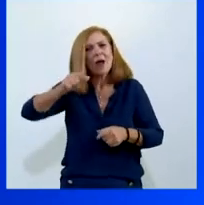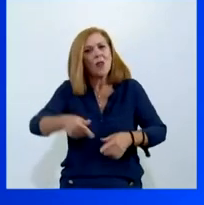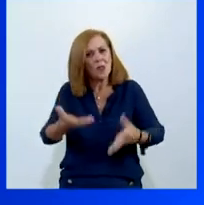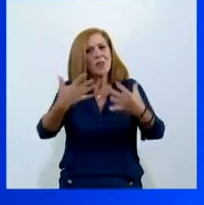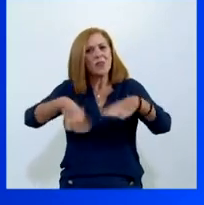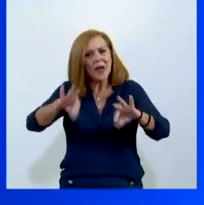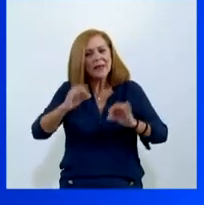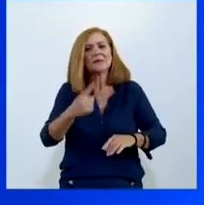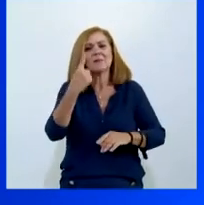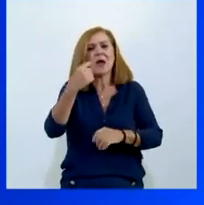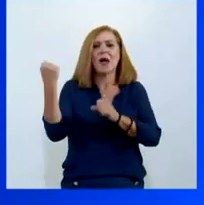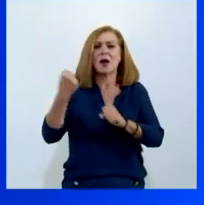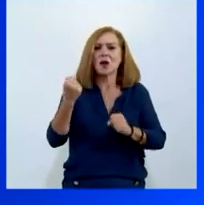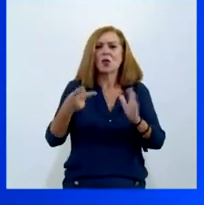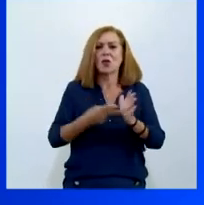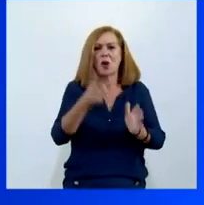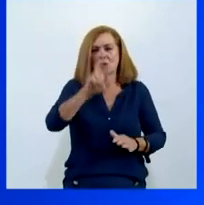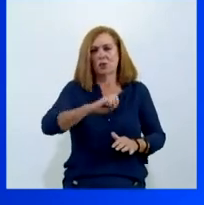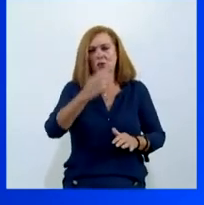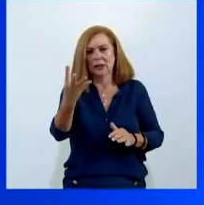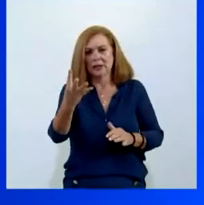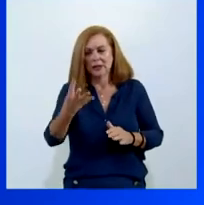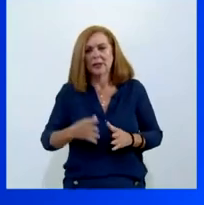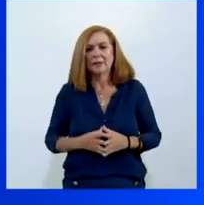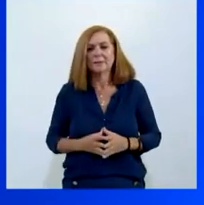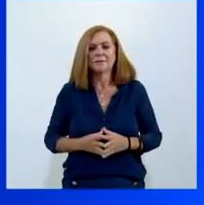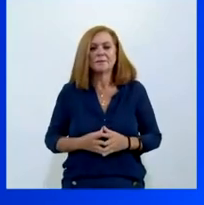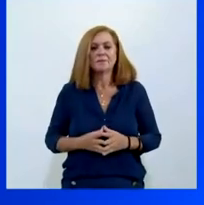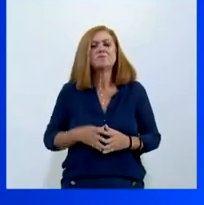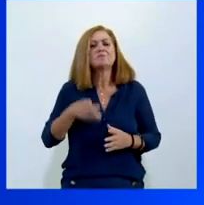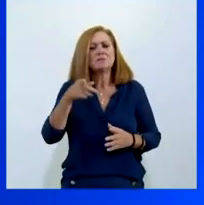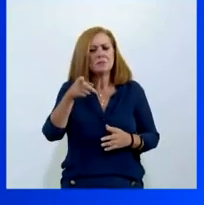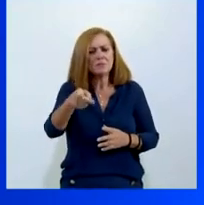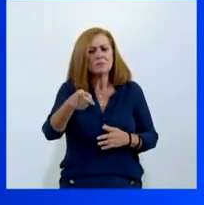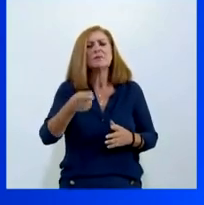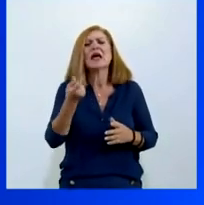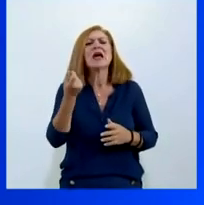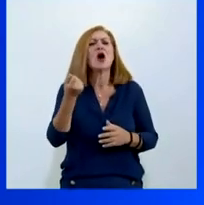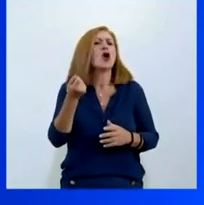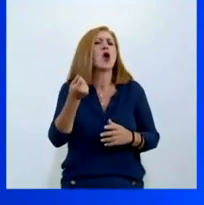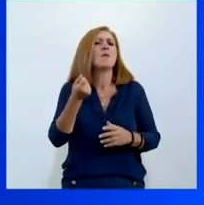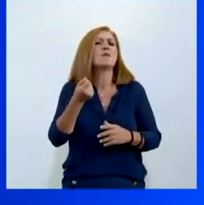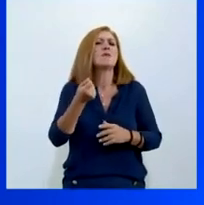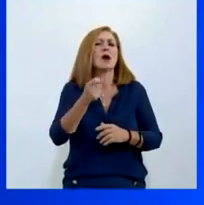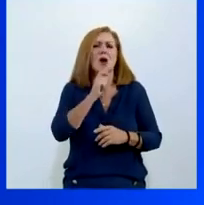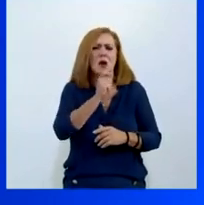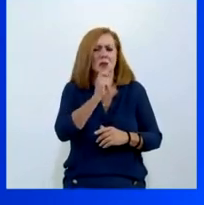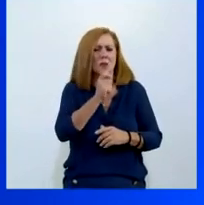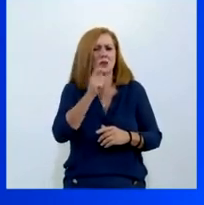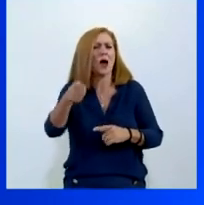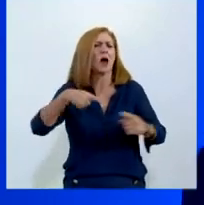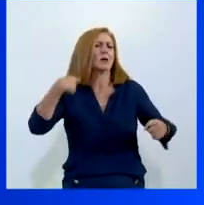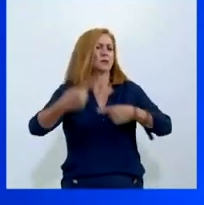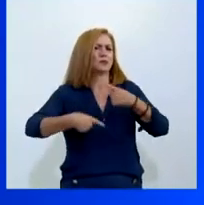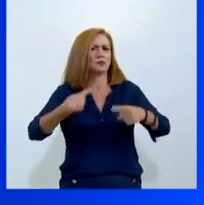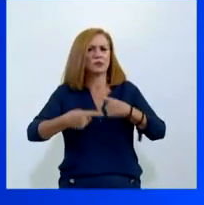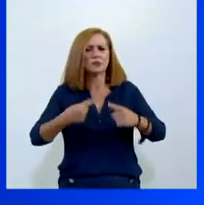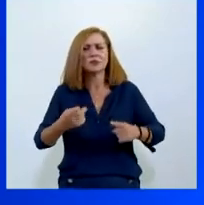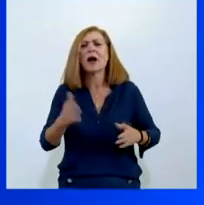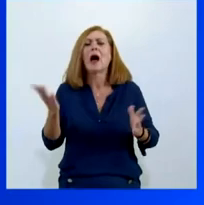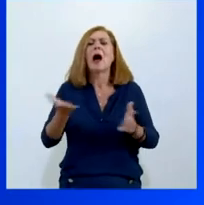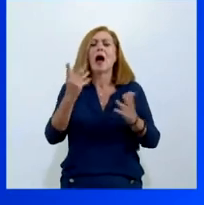από 1η-1η του 2024. Ένας, είστε έμπειρος στο οικονομικό ρεπορτάζ, ένας εργαζόμενος ο οποίος του έλειπε μία μέρα